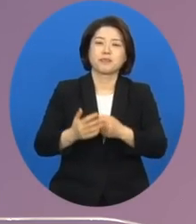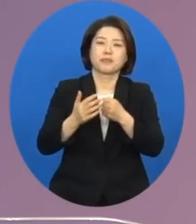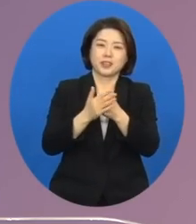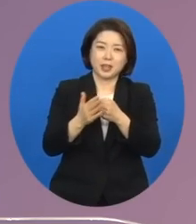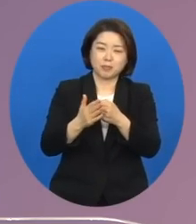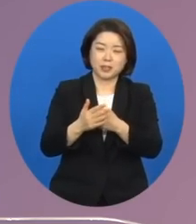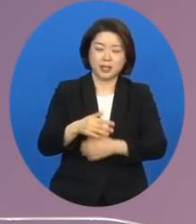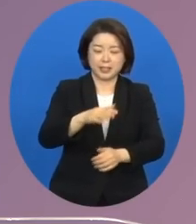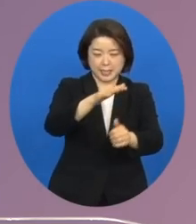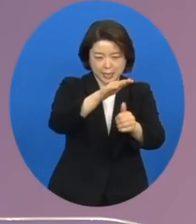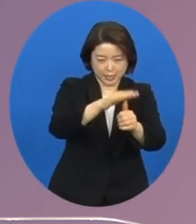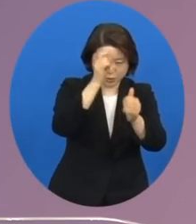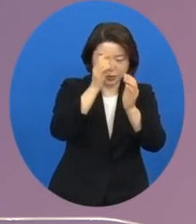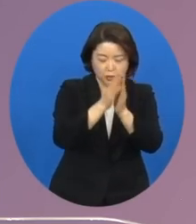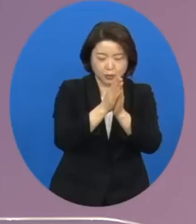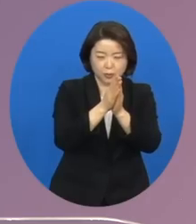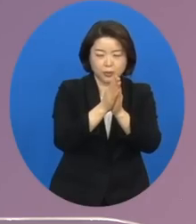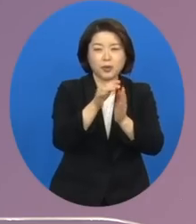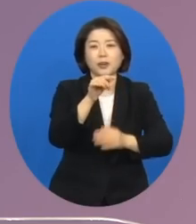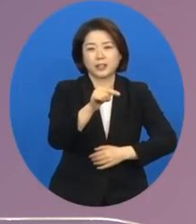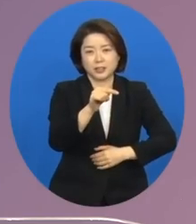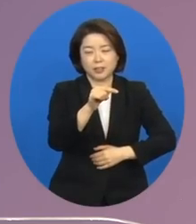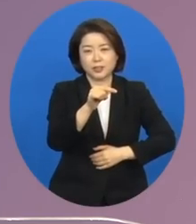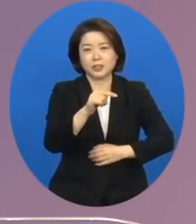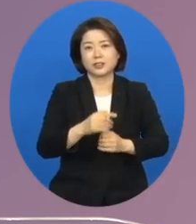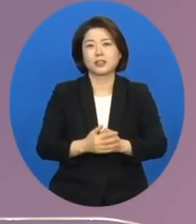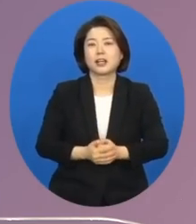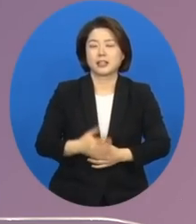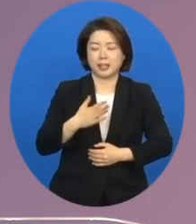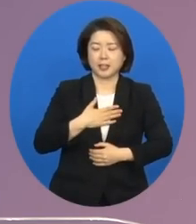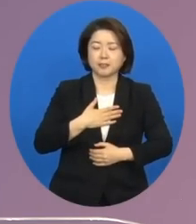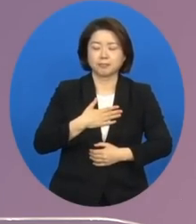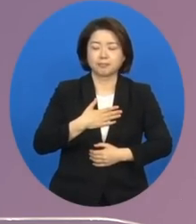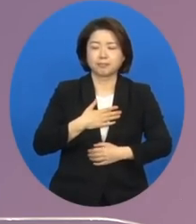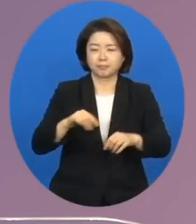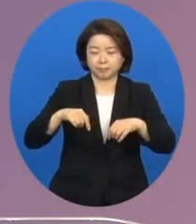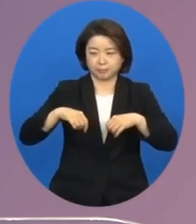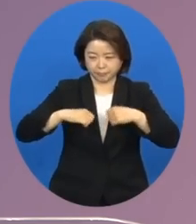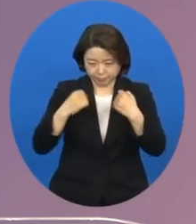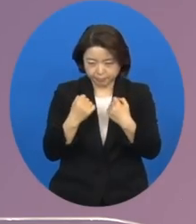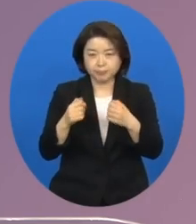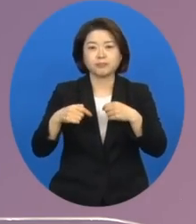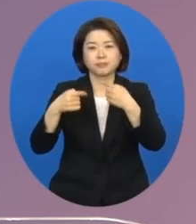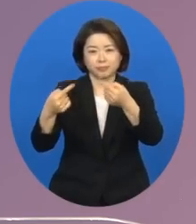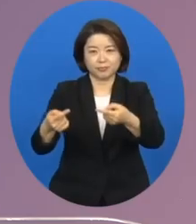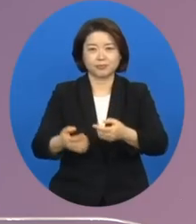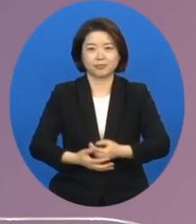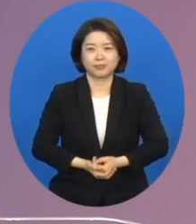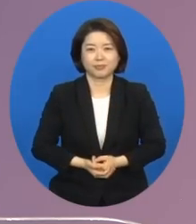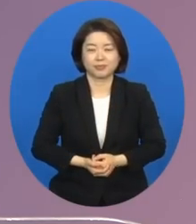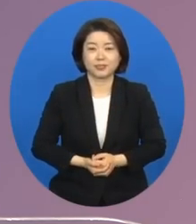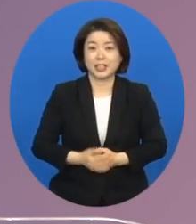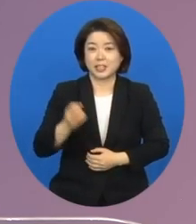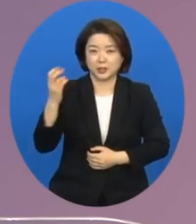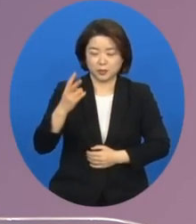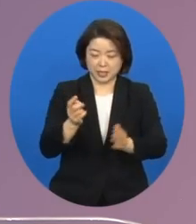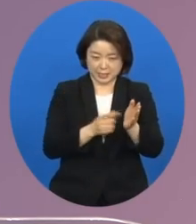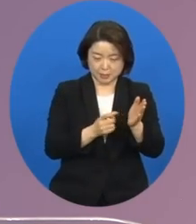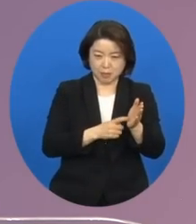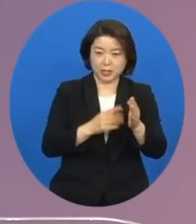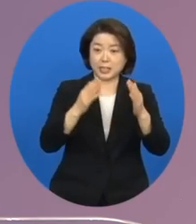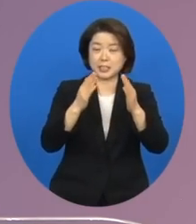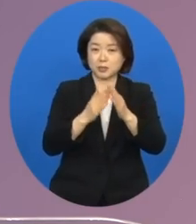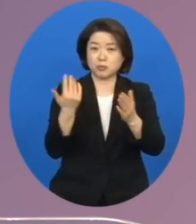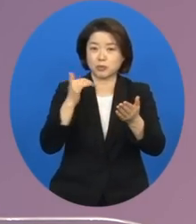안숙이도 사역을 성령기도 안수기도 사역을 하겠다고 했어요 그리고 나서 급하게 저녁에